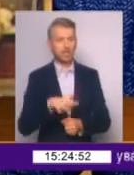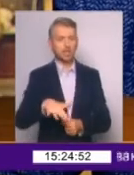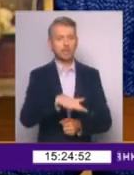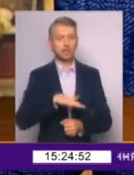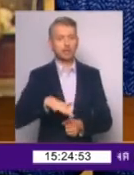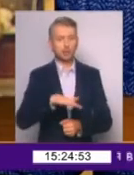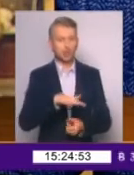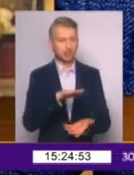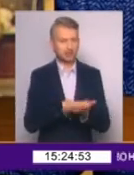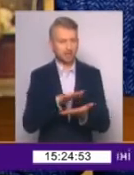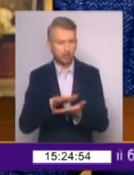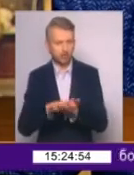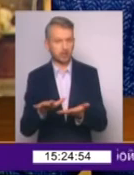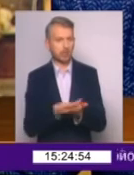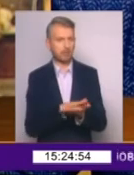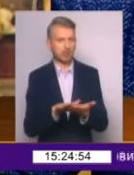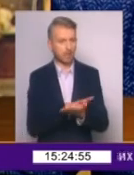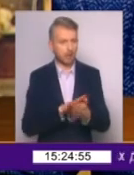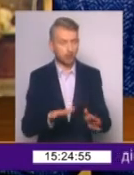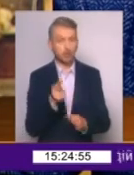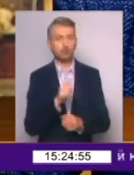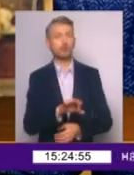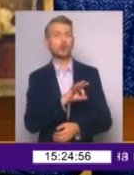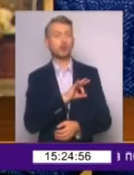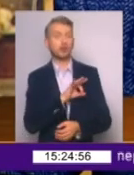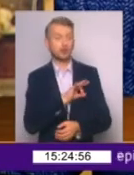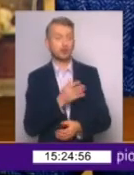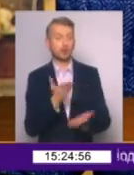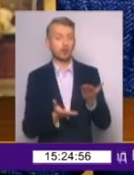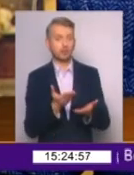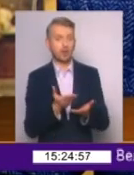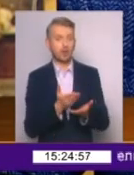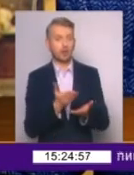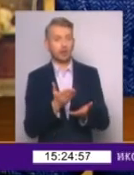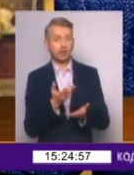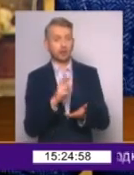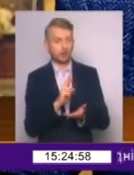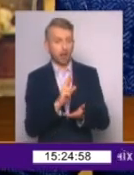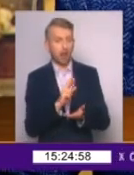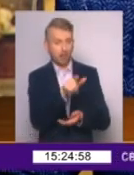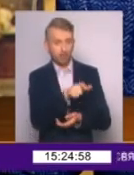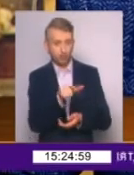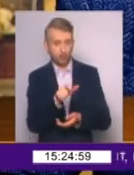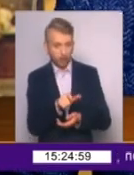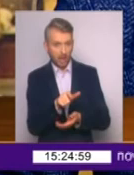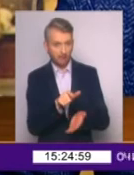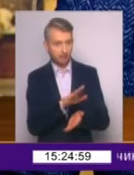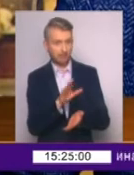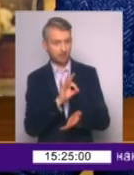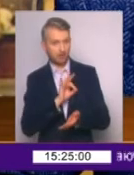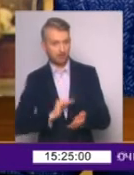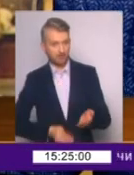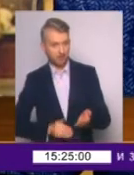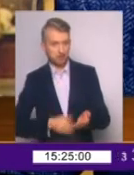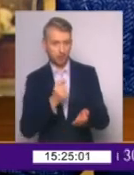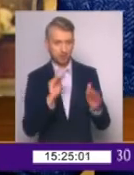які от засмічуються, не прибираються. Тому юридичні, можливо, для фізичних, неможливо, а для фізичних осіб там вони трошки менші. Але, вибачте